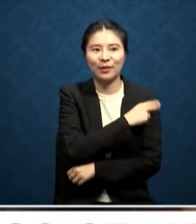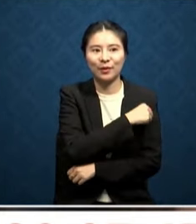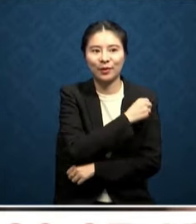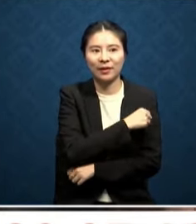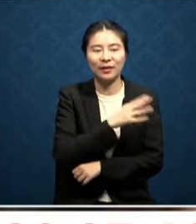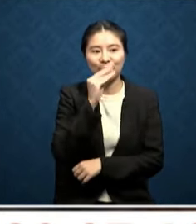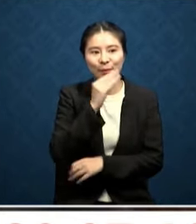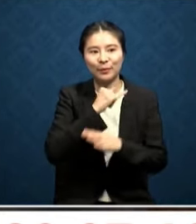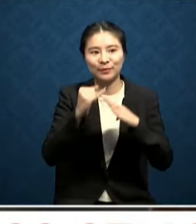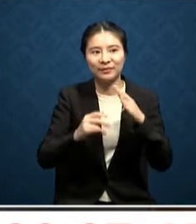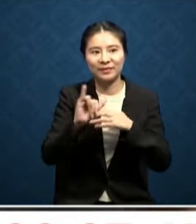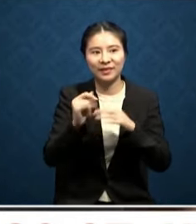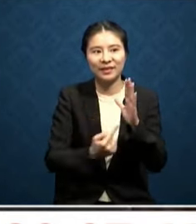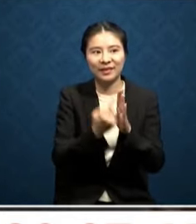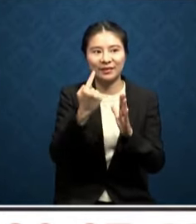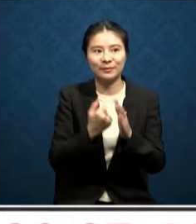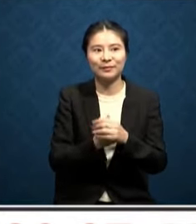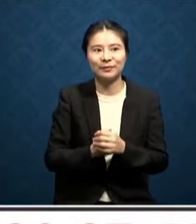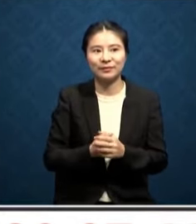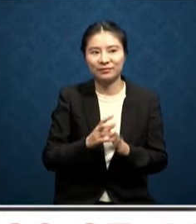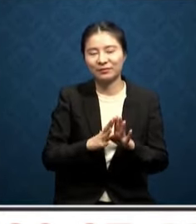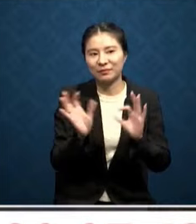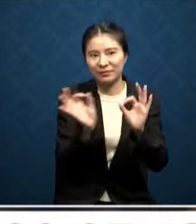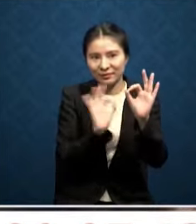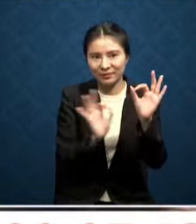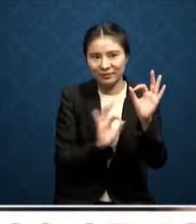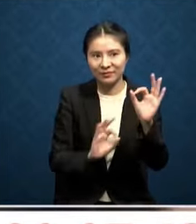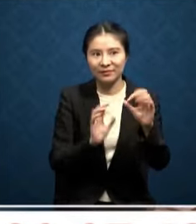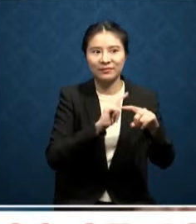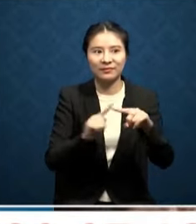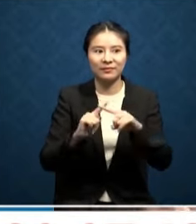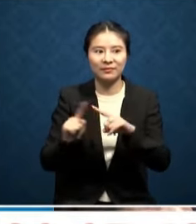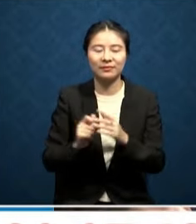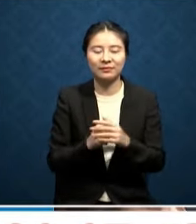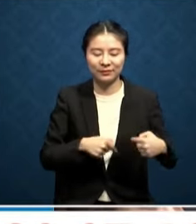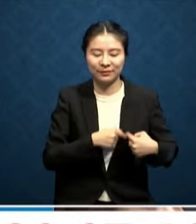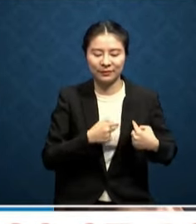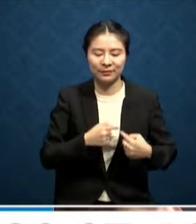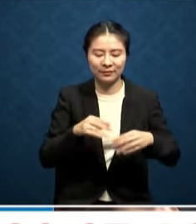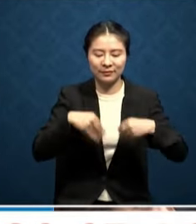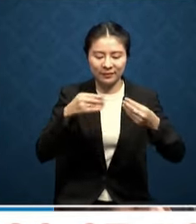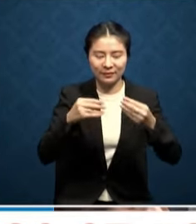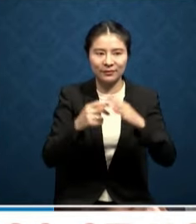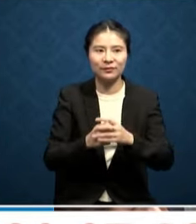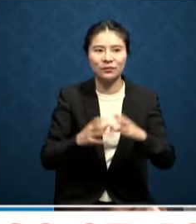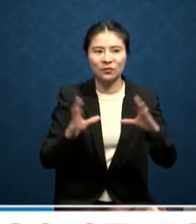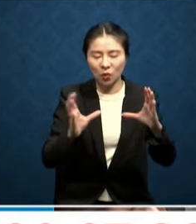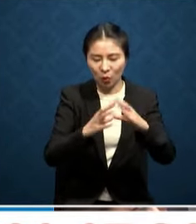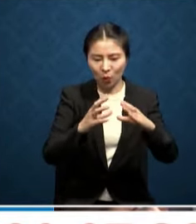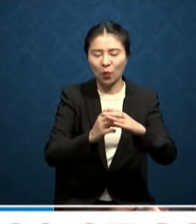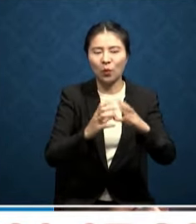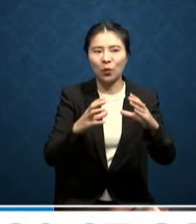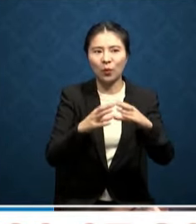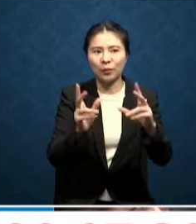จบนะคะเพิ่งเริ่มค่ะยังมีอีกเยอะเลยนะให้กำลังใจค่ะวันนี้มาทีมใหญ่เลยนะคะต้อง